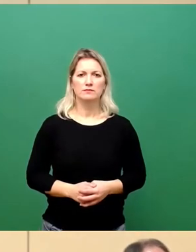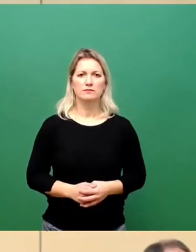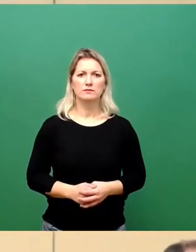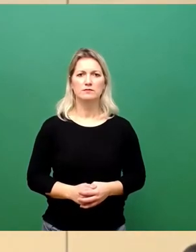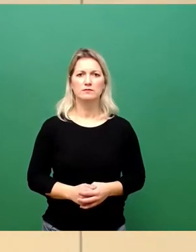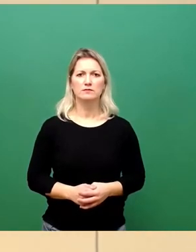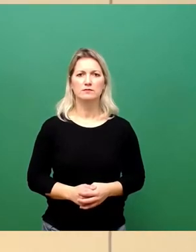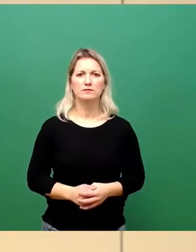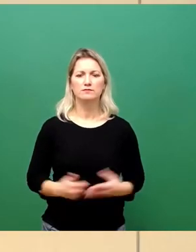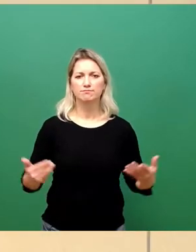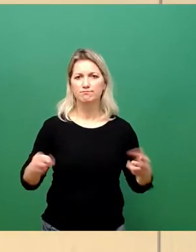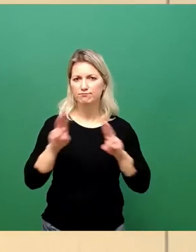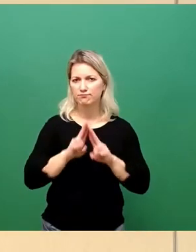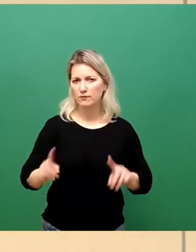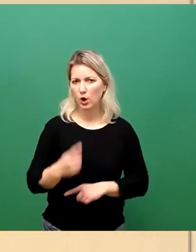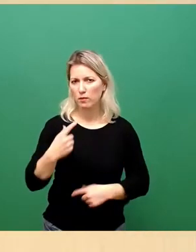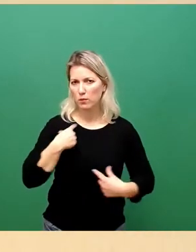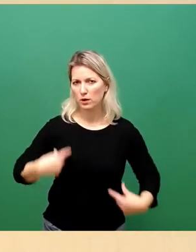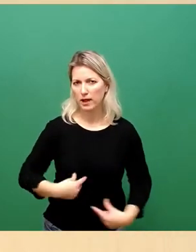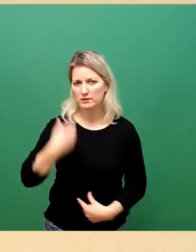Sehr geehrter Herr Oberbürgermeister, sehr geehrte Damen und Herren,